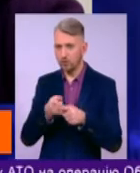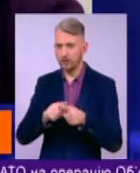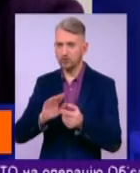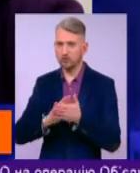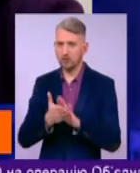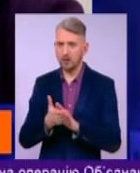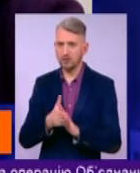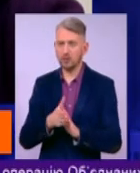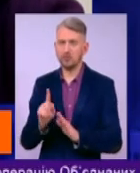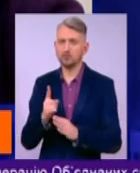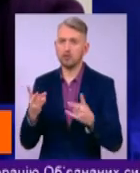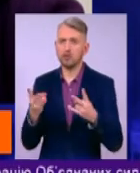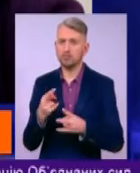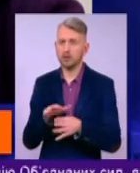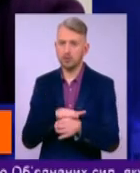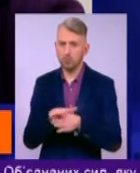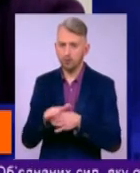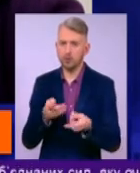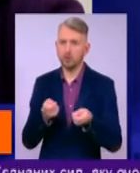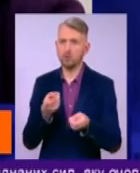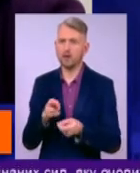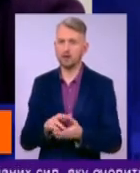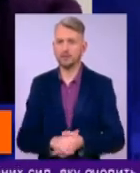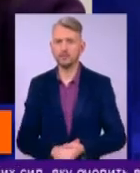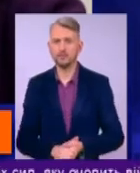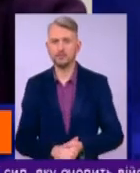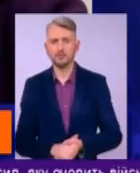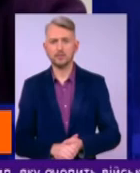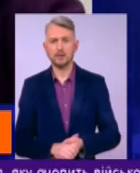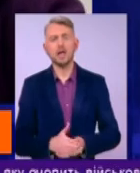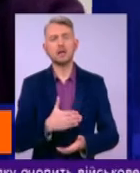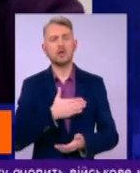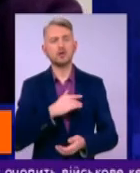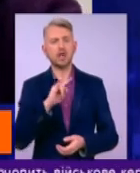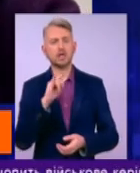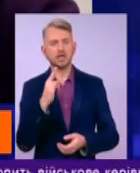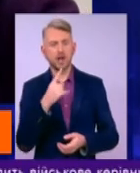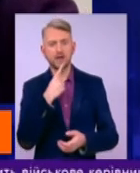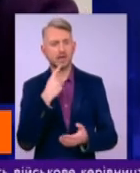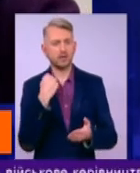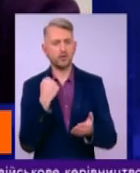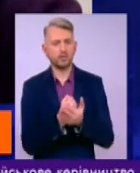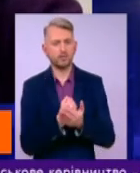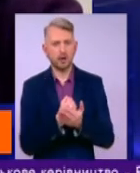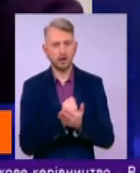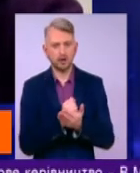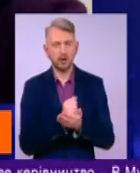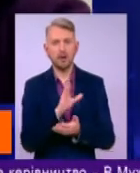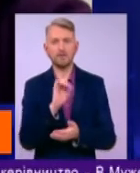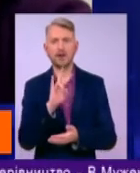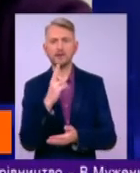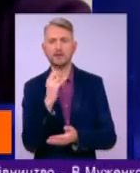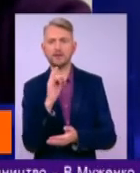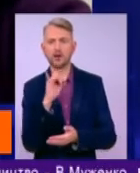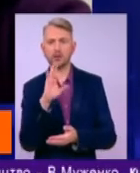ситуацію? І що треба для повного регулювання? Наша держава ратифікувала так звану Ланцеротську конвенцію,